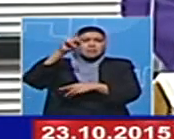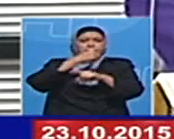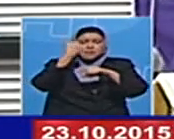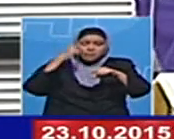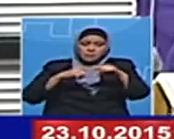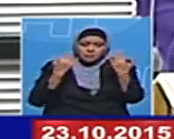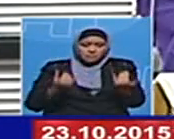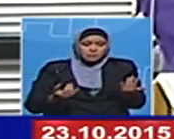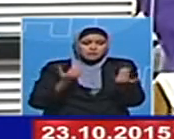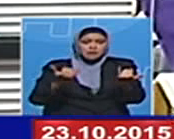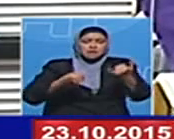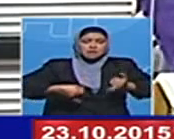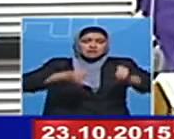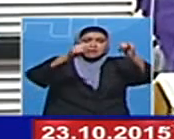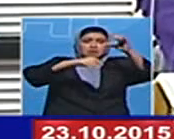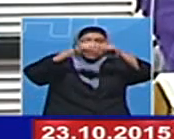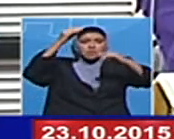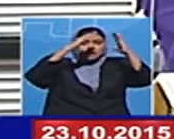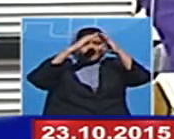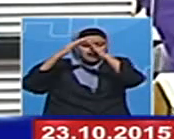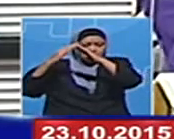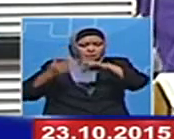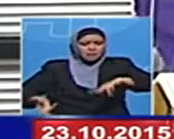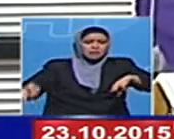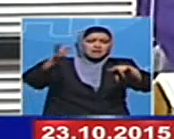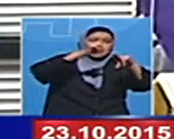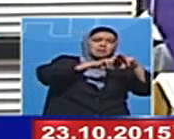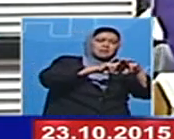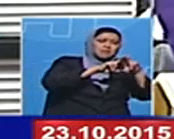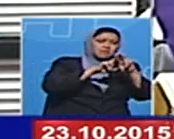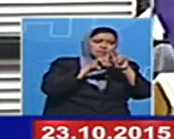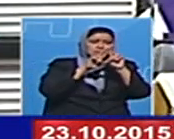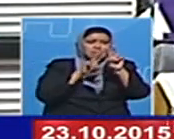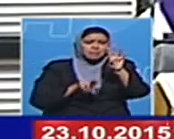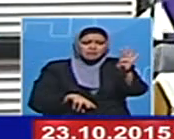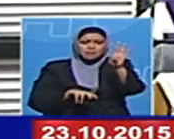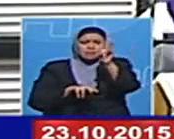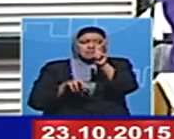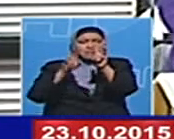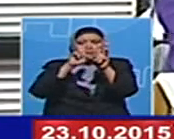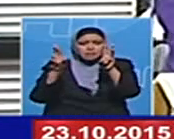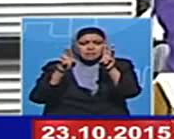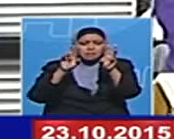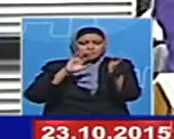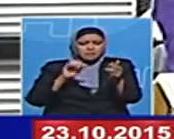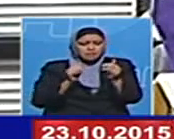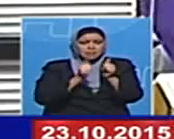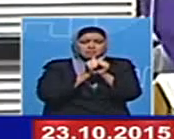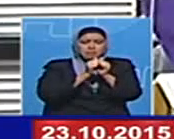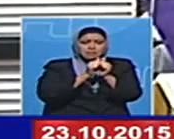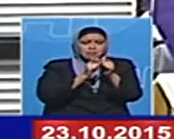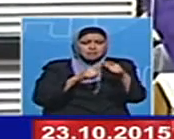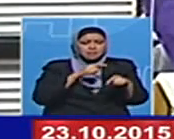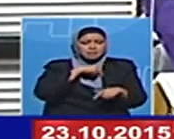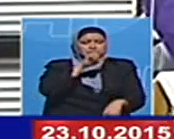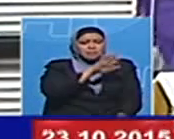telah meningkat daripada 46 ribu pada tahun 2009 kepada 51 r000 KM